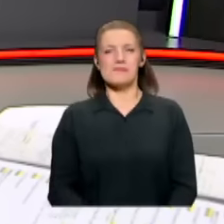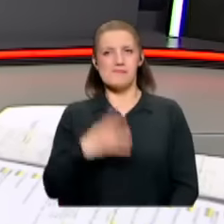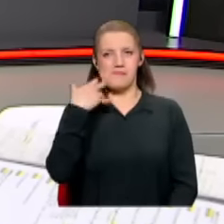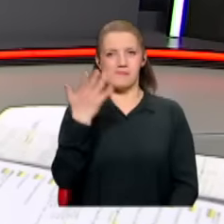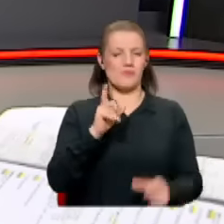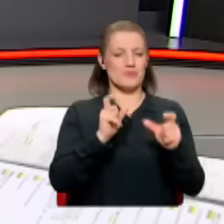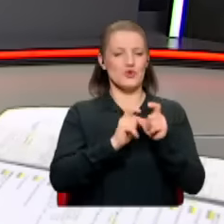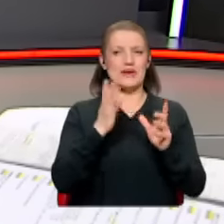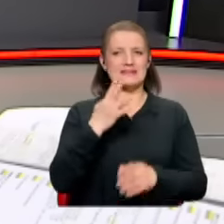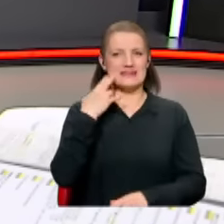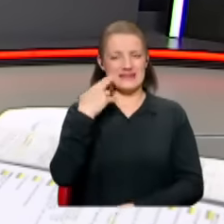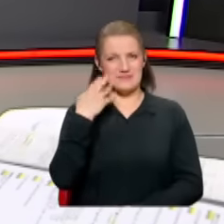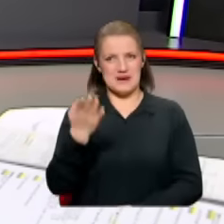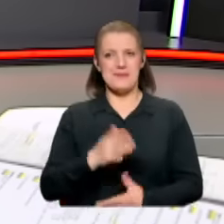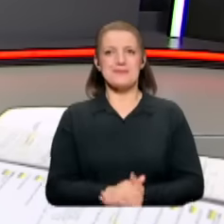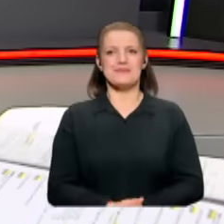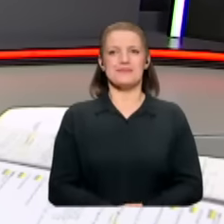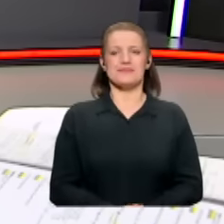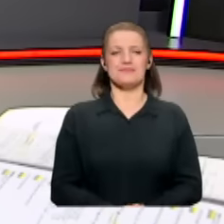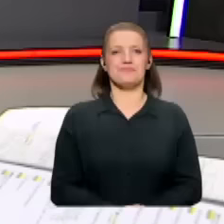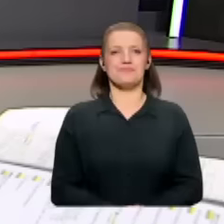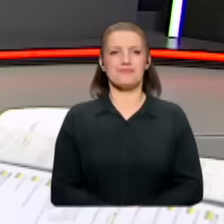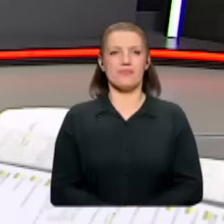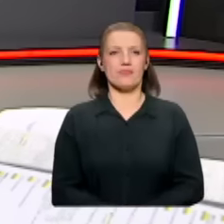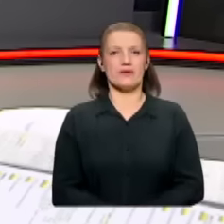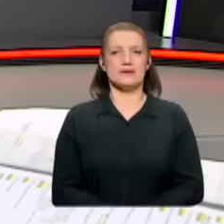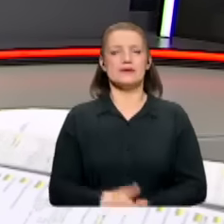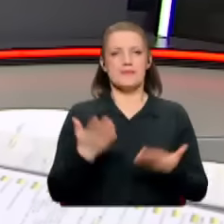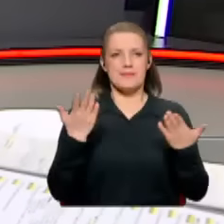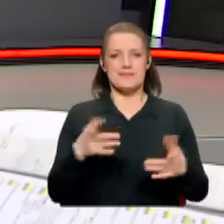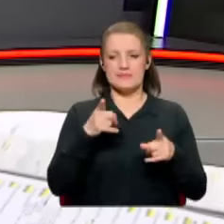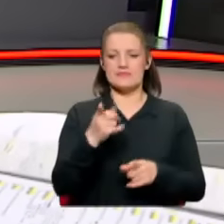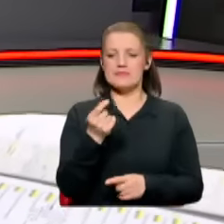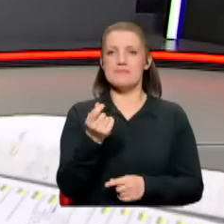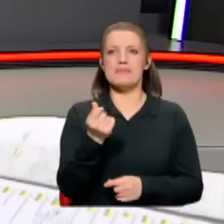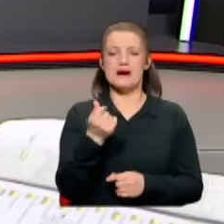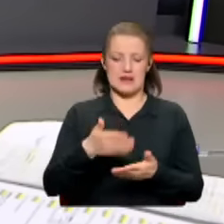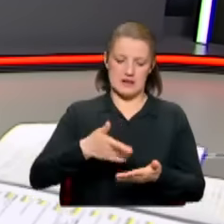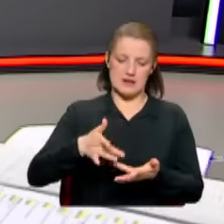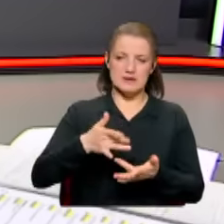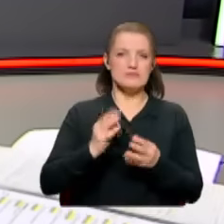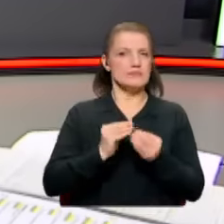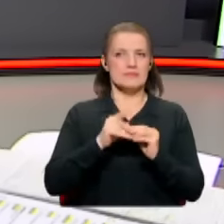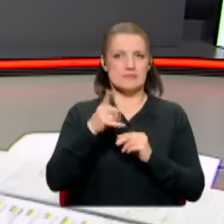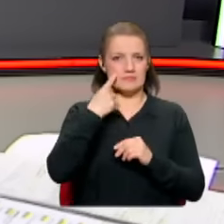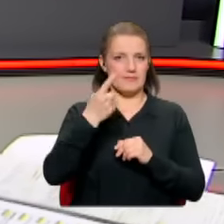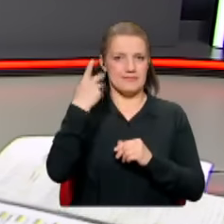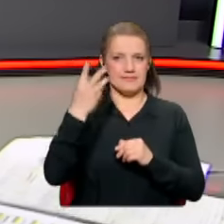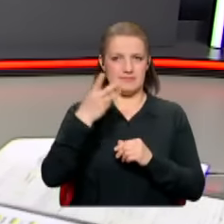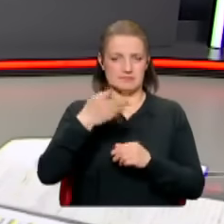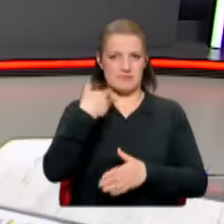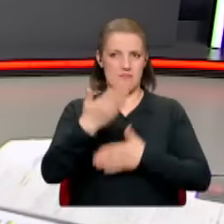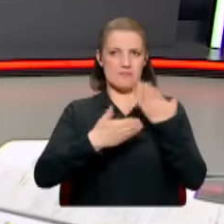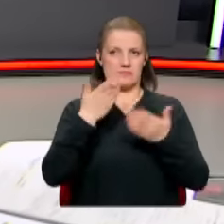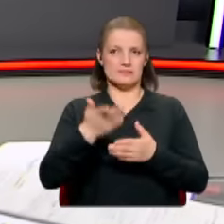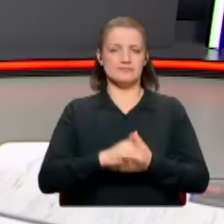Efendim Günaydın Hanım'a iltifatlar sıralayanlar var. Elbette şu para sayma meselesi, Cumhurbaşkanı Erdoğan'ın